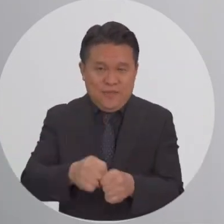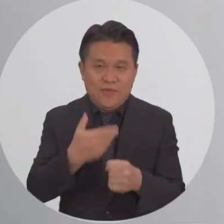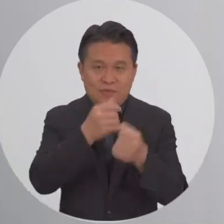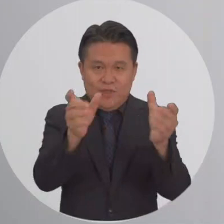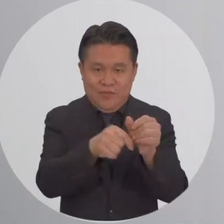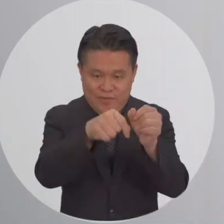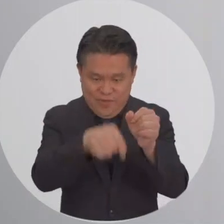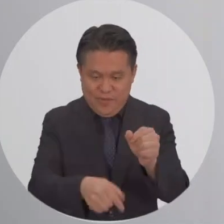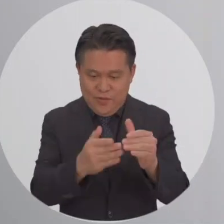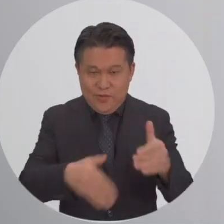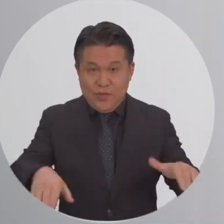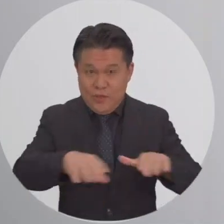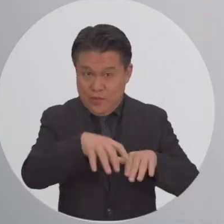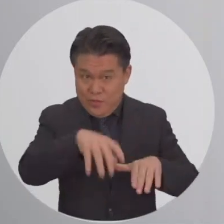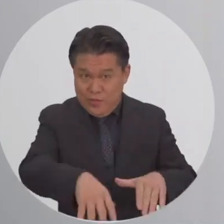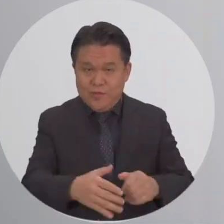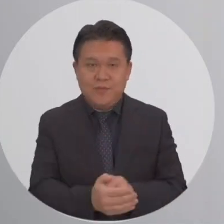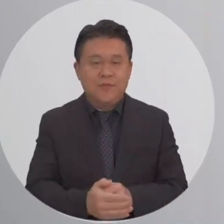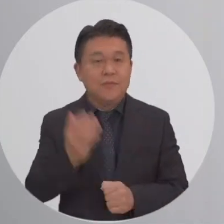산하 공공기관입니다.